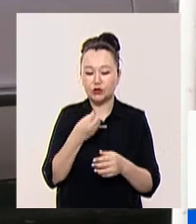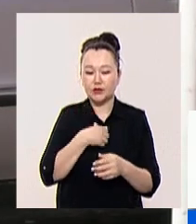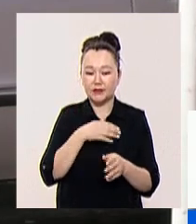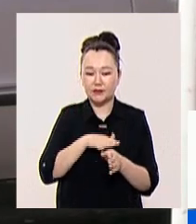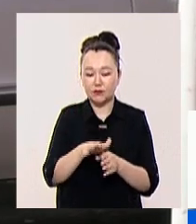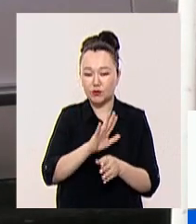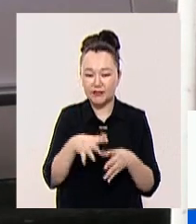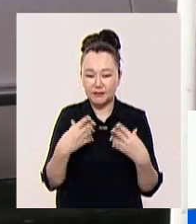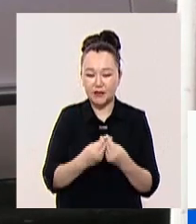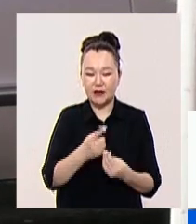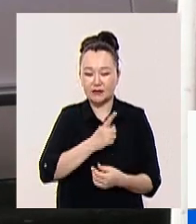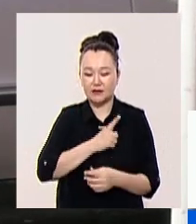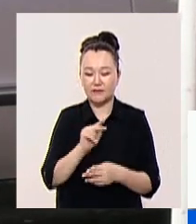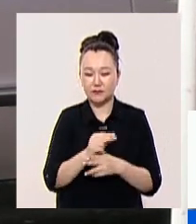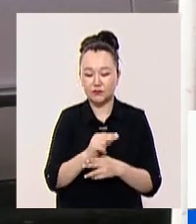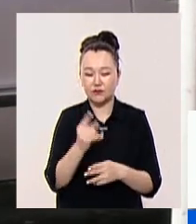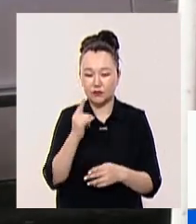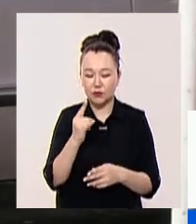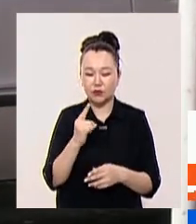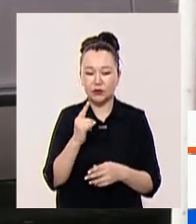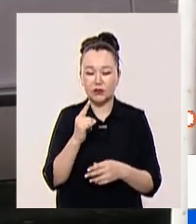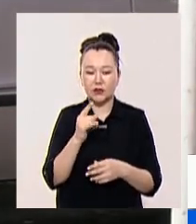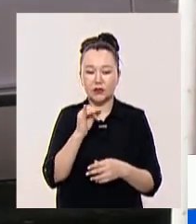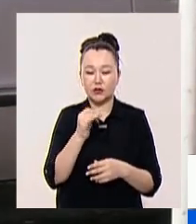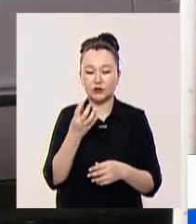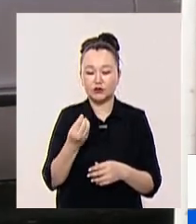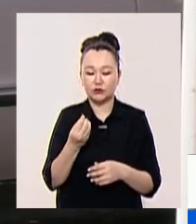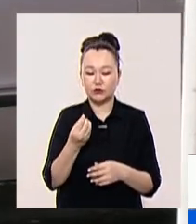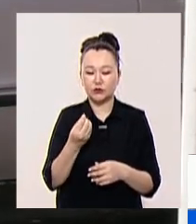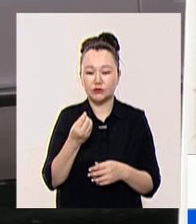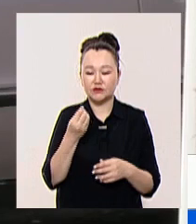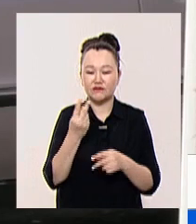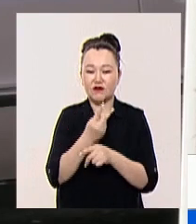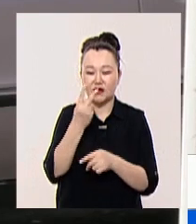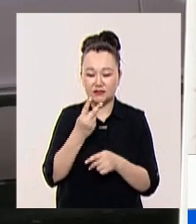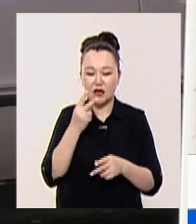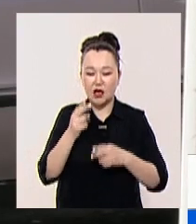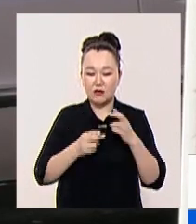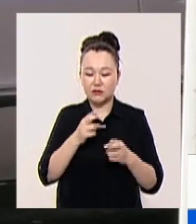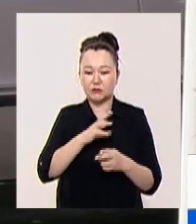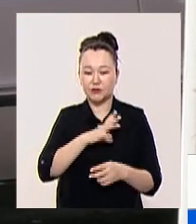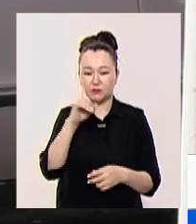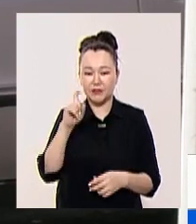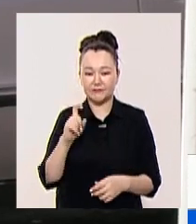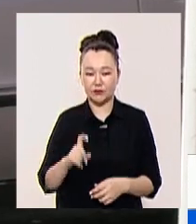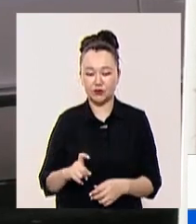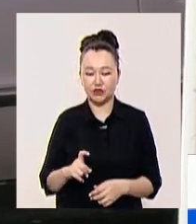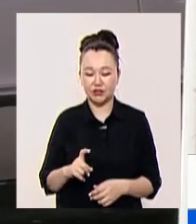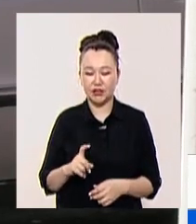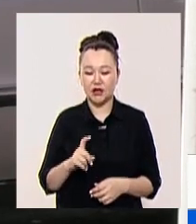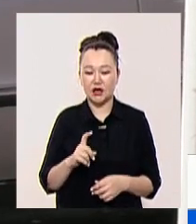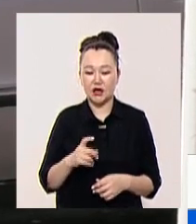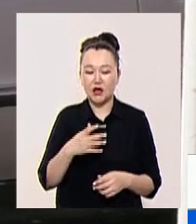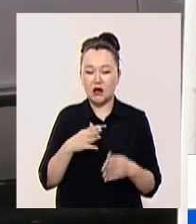одна воспитывая ребенка, еще этот... Два раза перенесла операцию на позвоночнике.